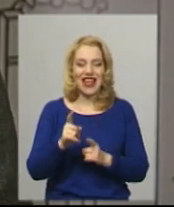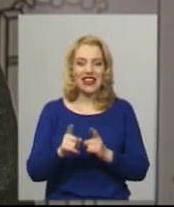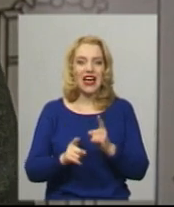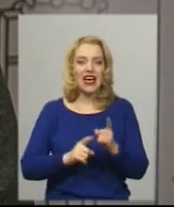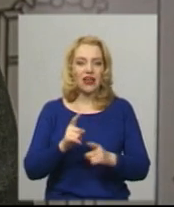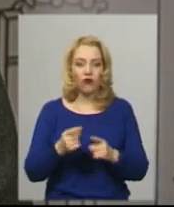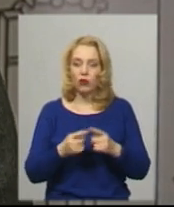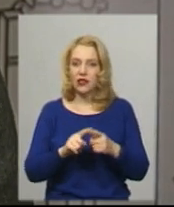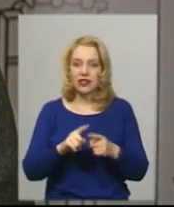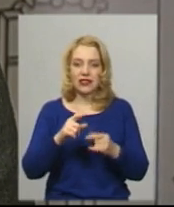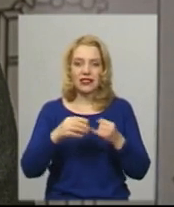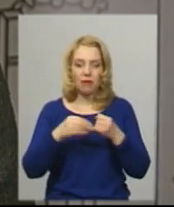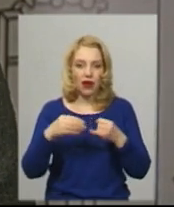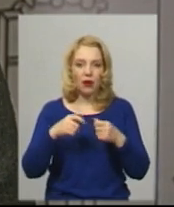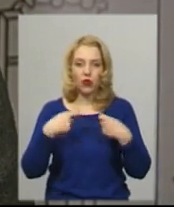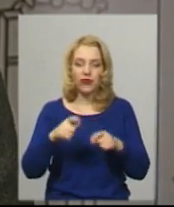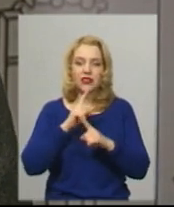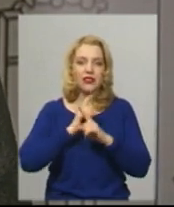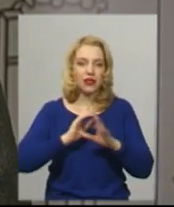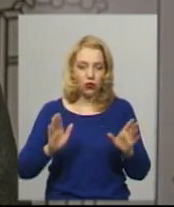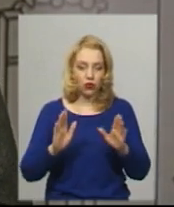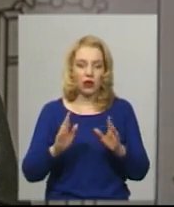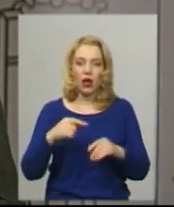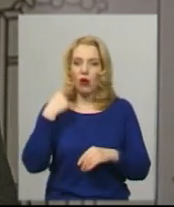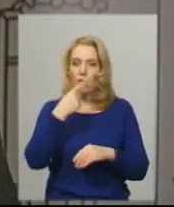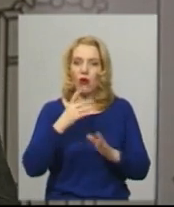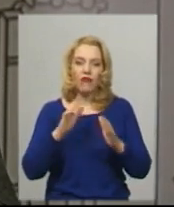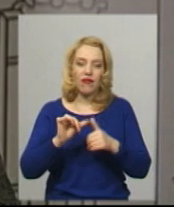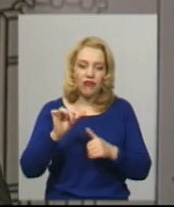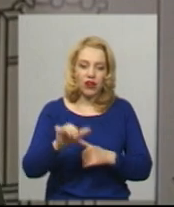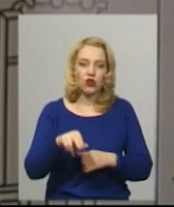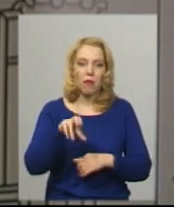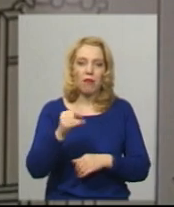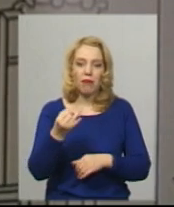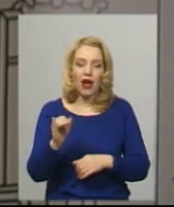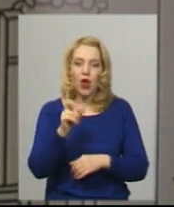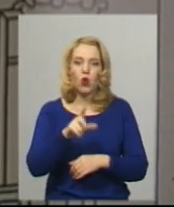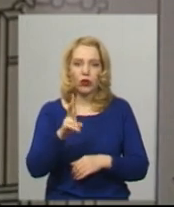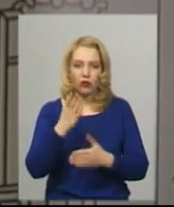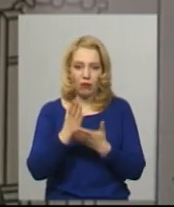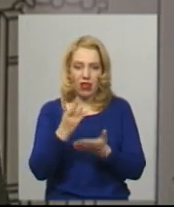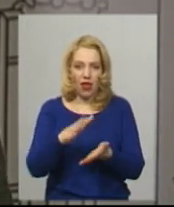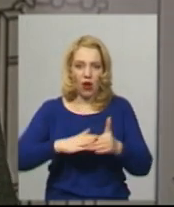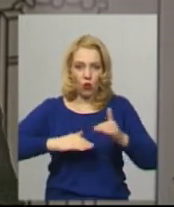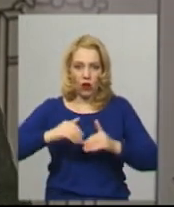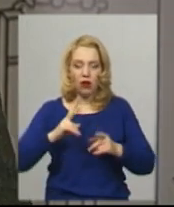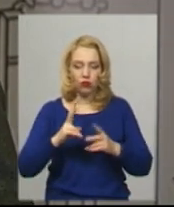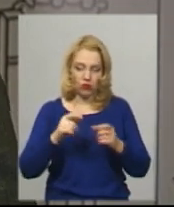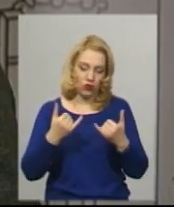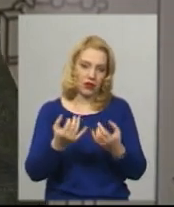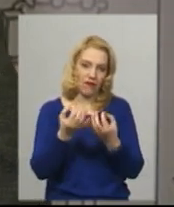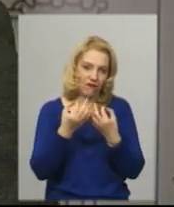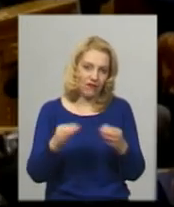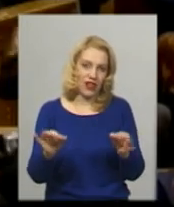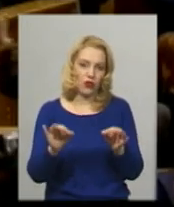не буде. Мова йде виключно про ті паї, які люди вже мають, і вони зараз можуть іми вільно